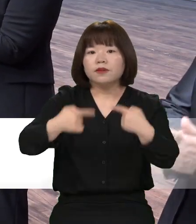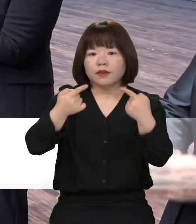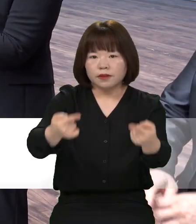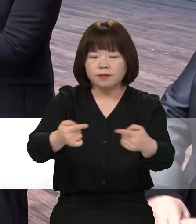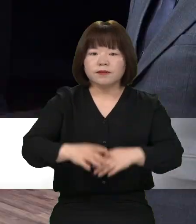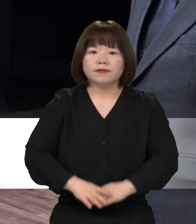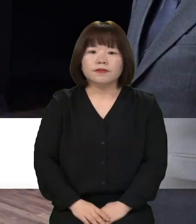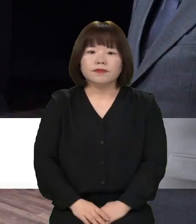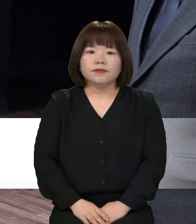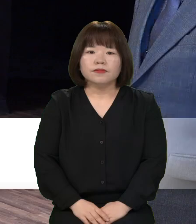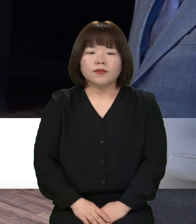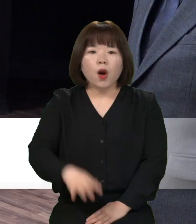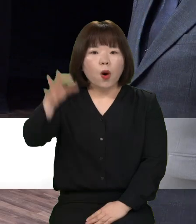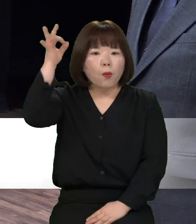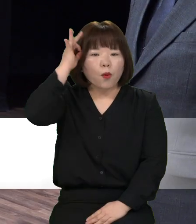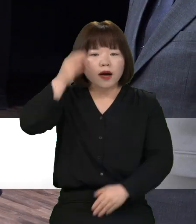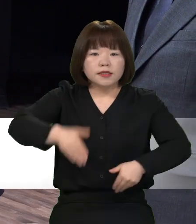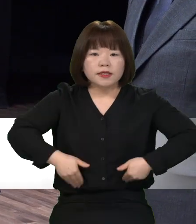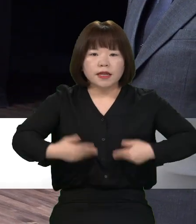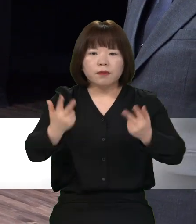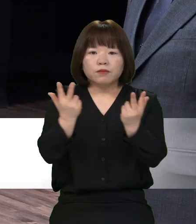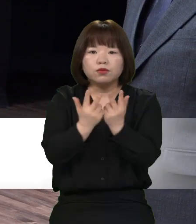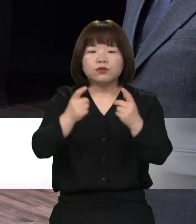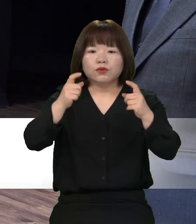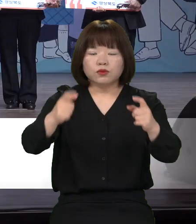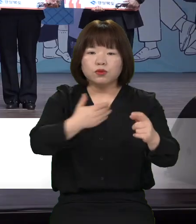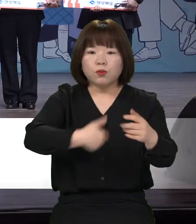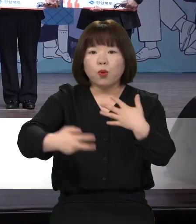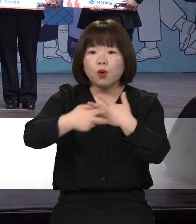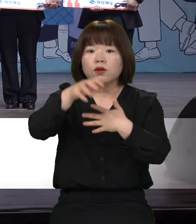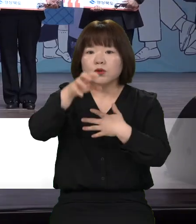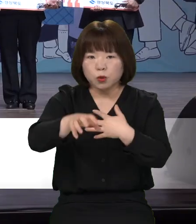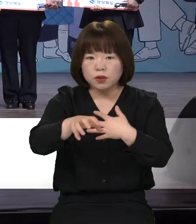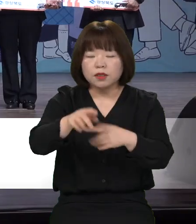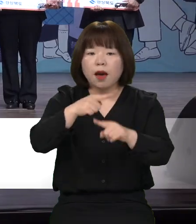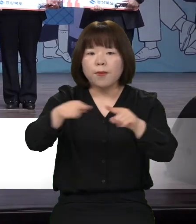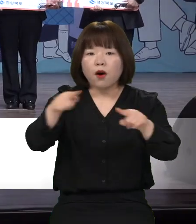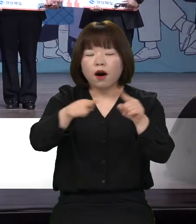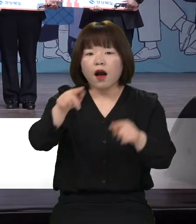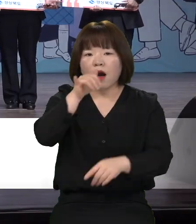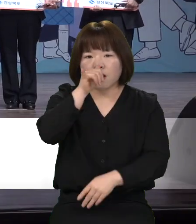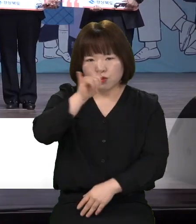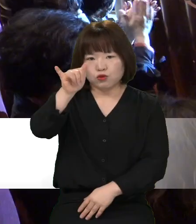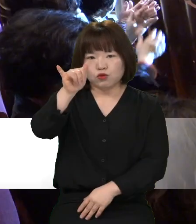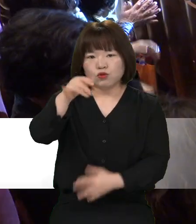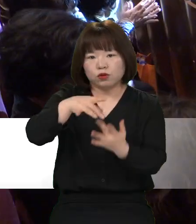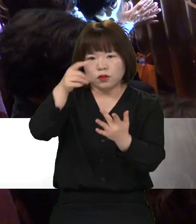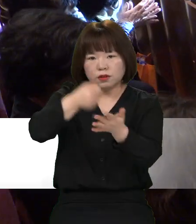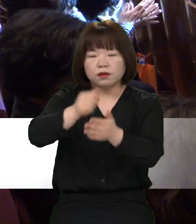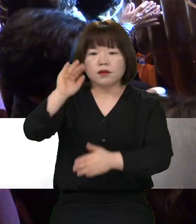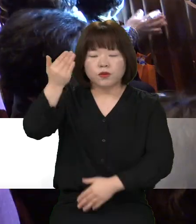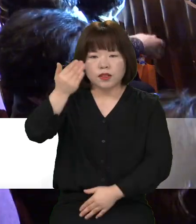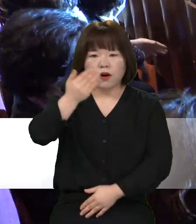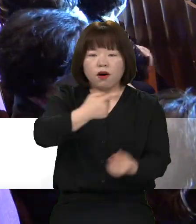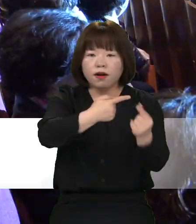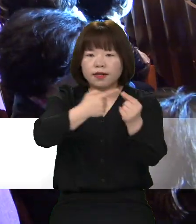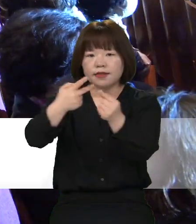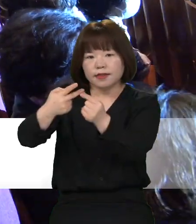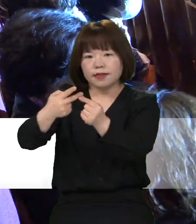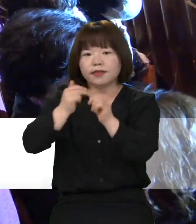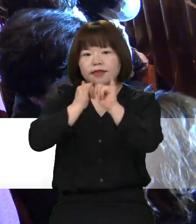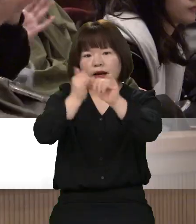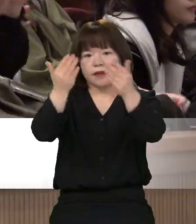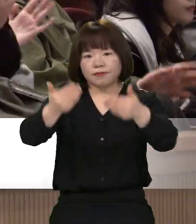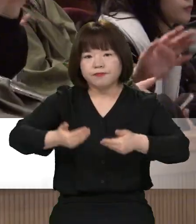가운데 진행됐습니다 한편 포항시 남북구 보건소는 지역보건사업평가 우수기관으로 선정돼 각각